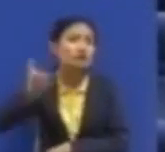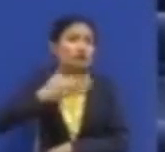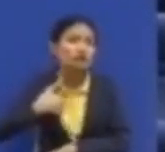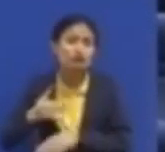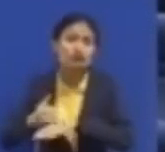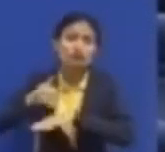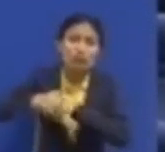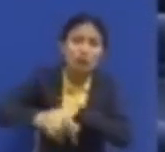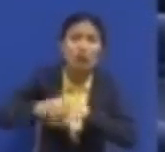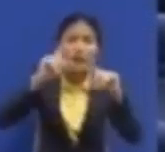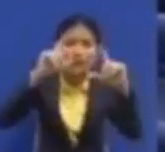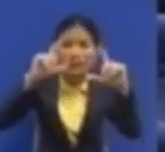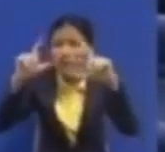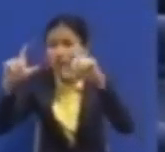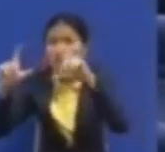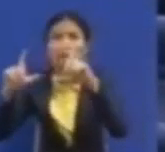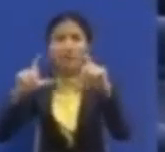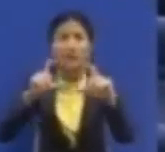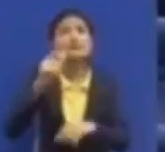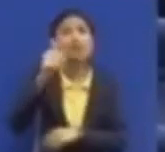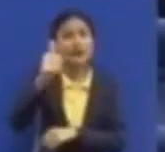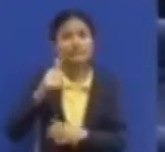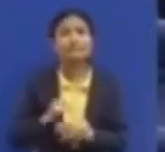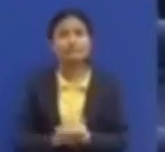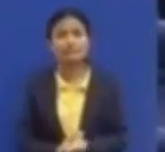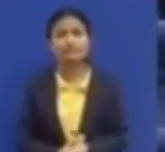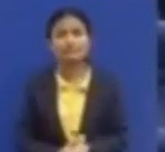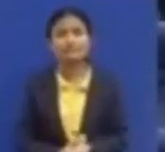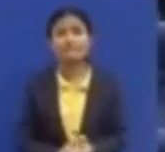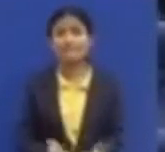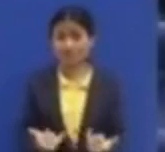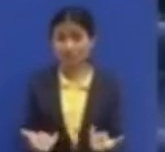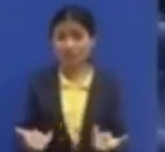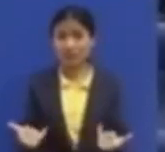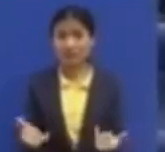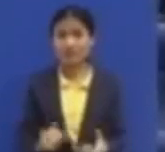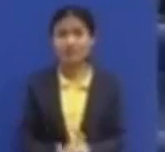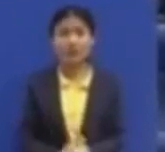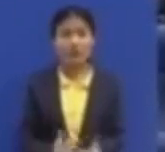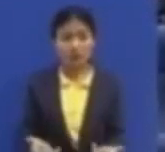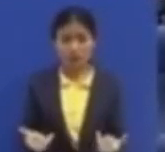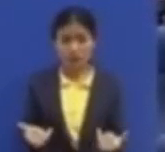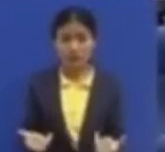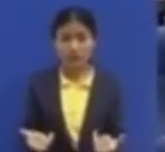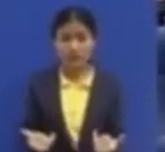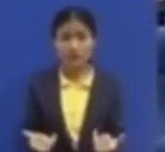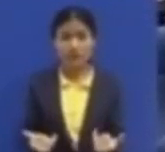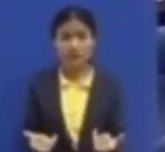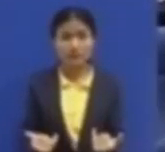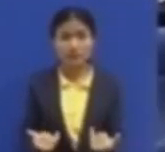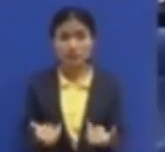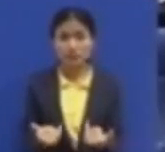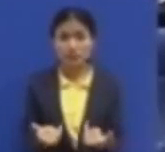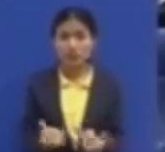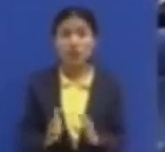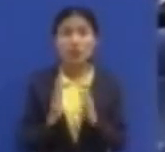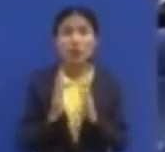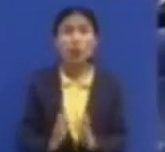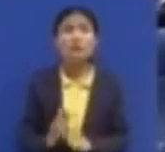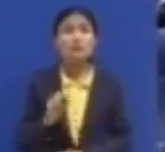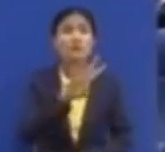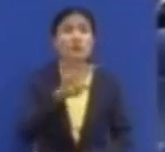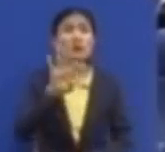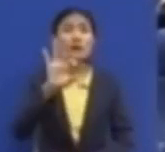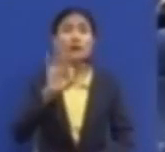ครั้งนี้นะคะ ครับก็ถือว่าตอนนี้497คนนะครับ